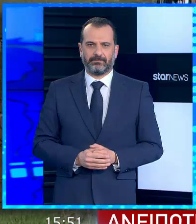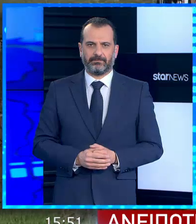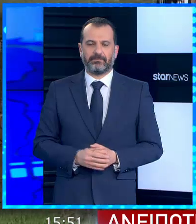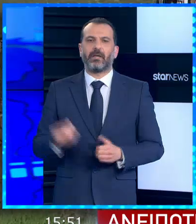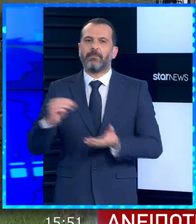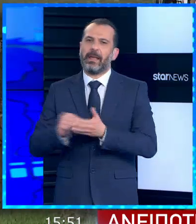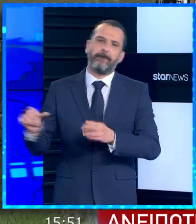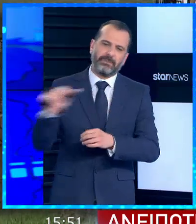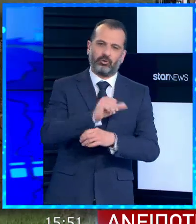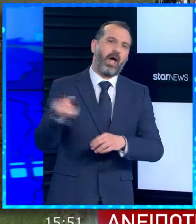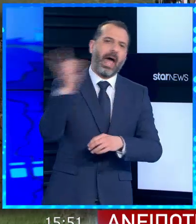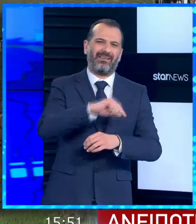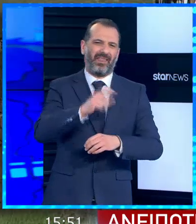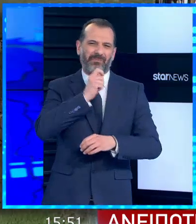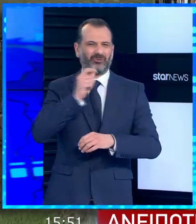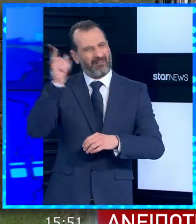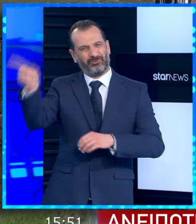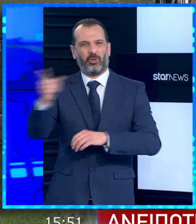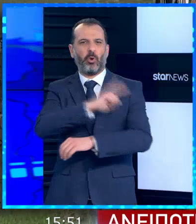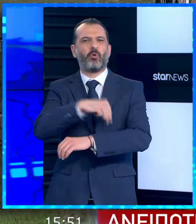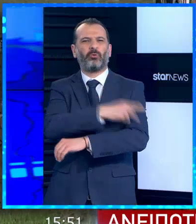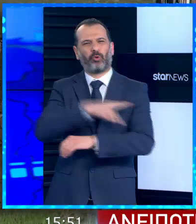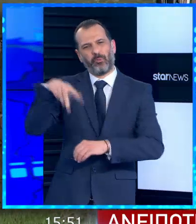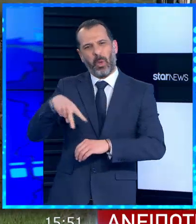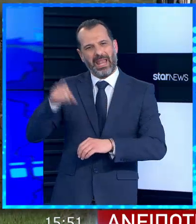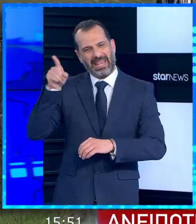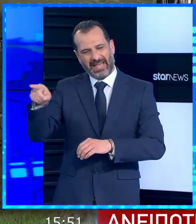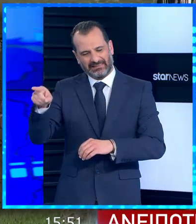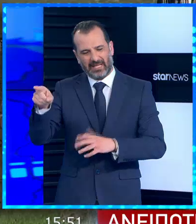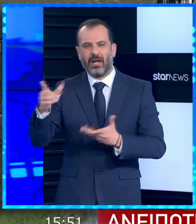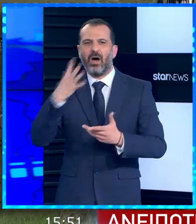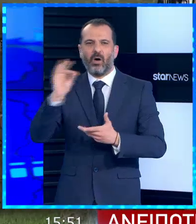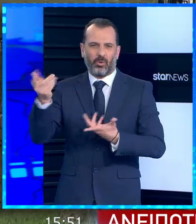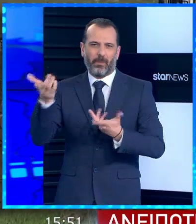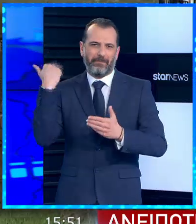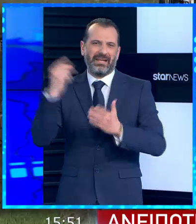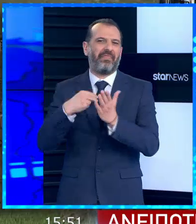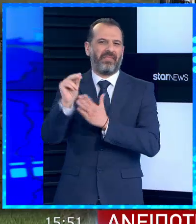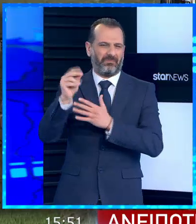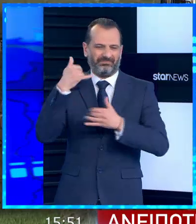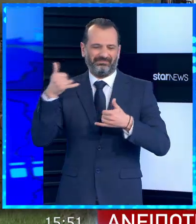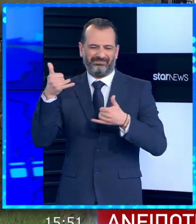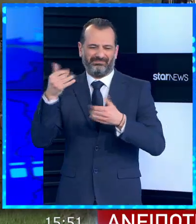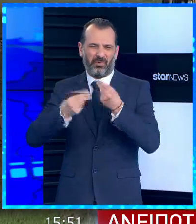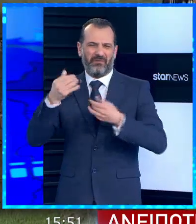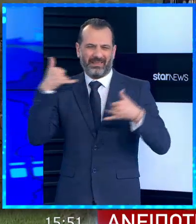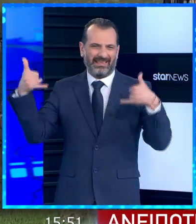Λοιπόν, πάμε στην Κατερίνα Ρίστα στο νοσοκομείο της Λάρισας, αφού διορθώσουμε την γραμμή της.